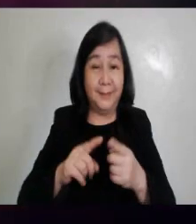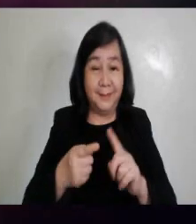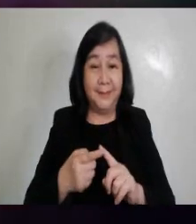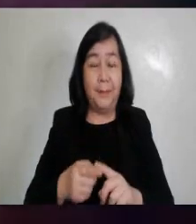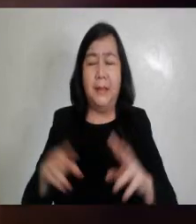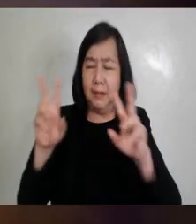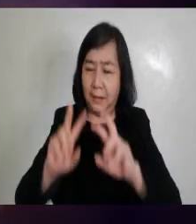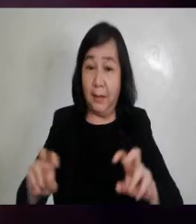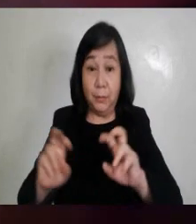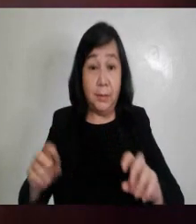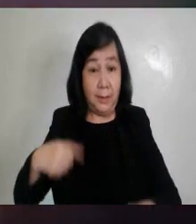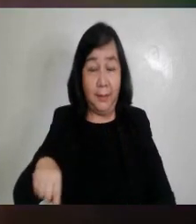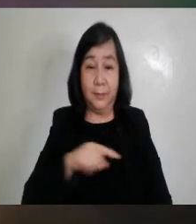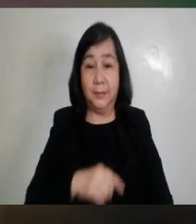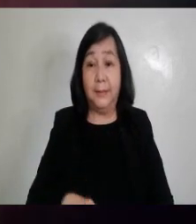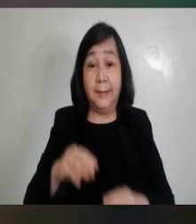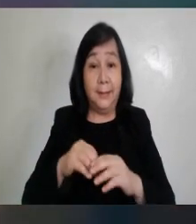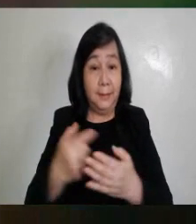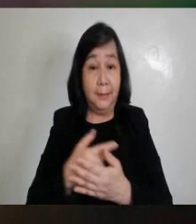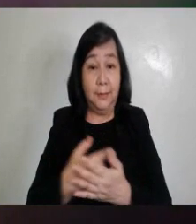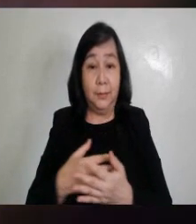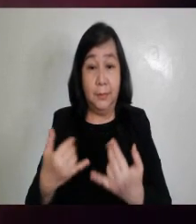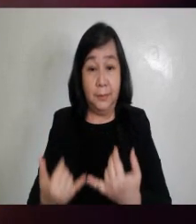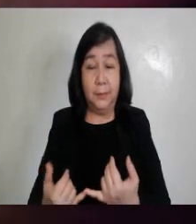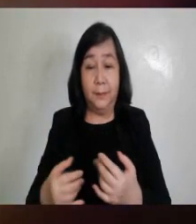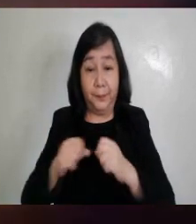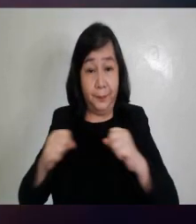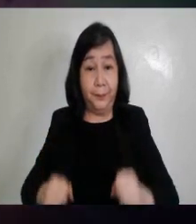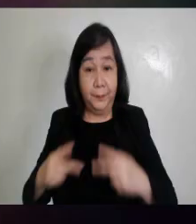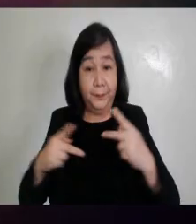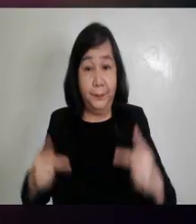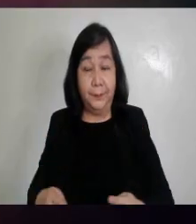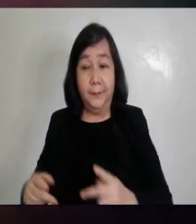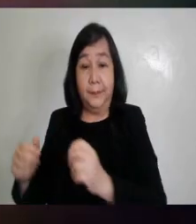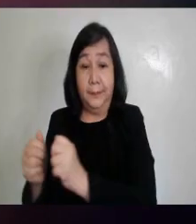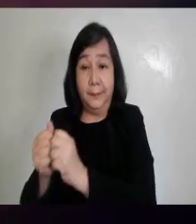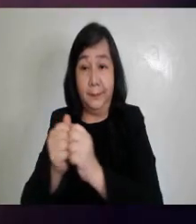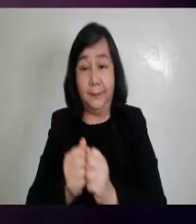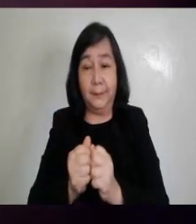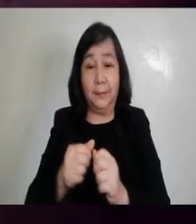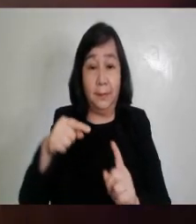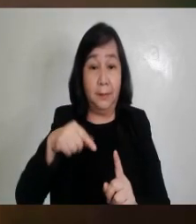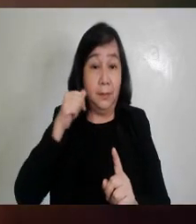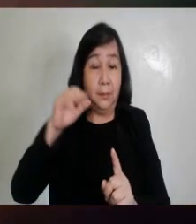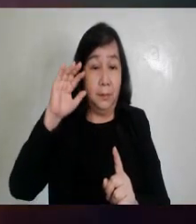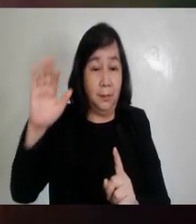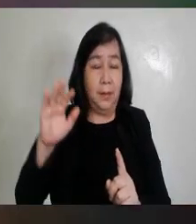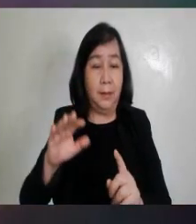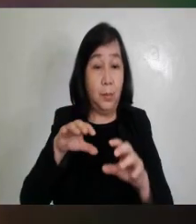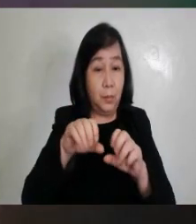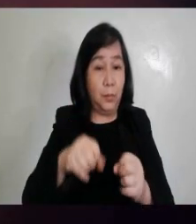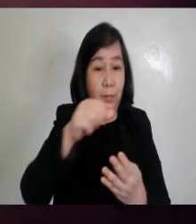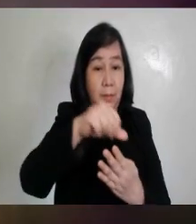Teka muna mga kapatid, magnilay muna tayo. Sa Ebanghelyo ngayon, dinala ng mga eskriba at pariseyo kay Jesus ang isang